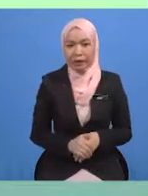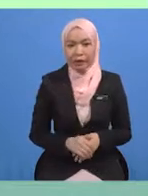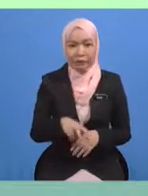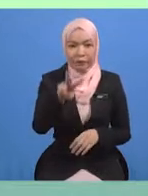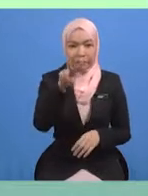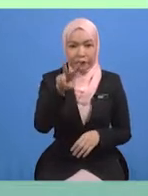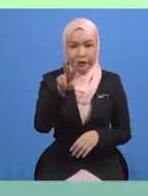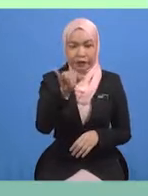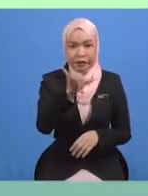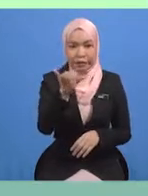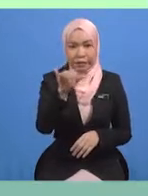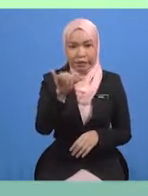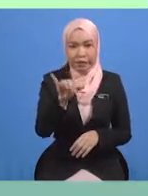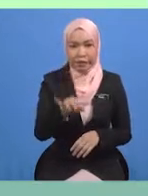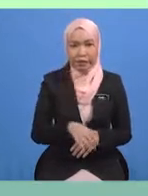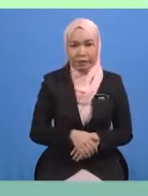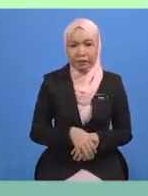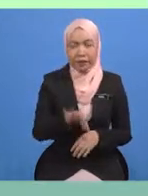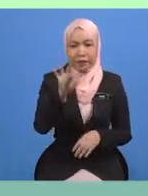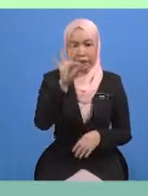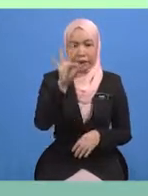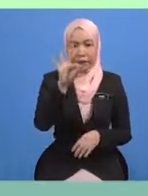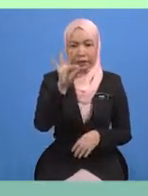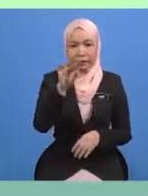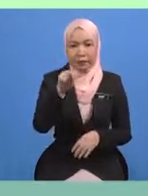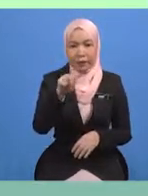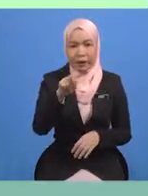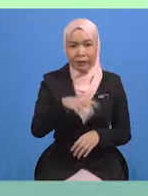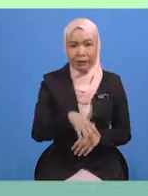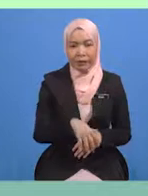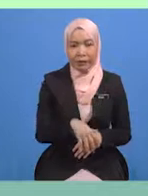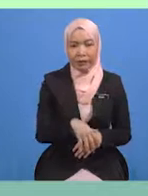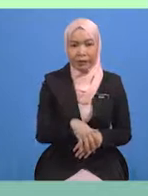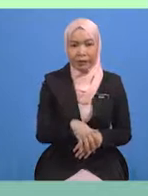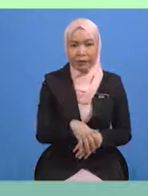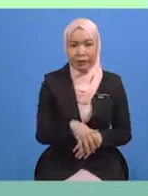V sama F lambda